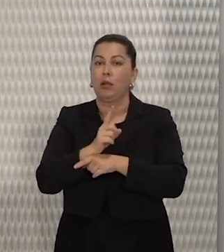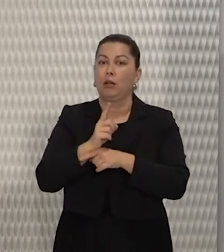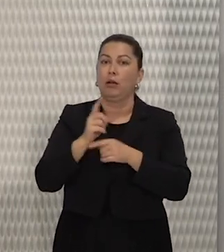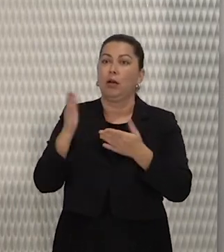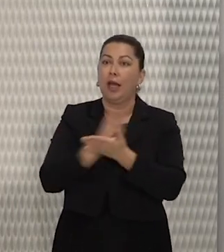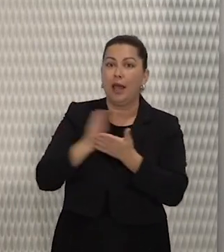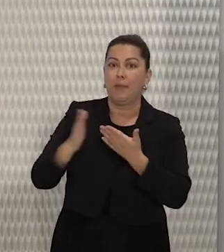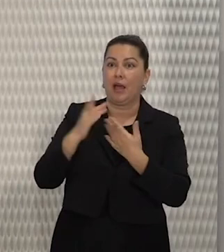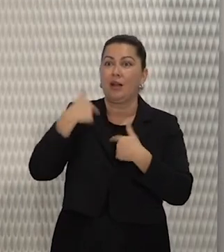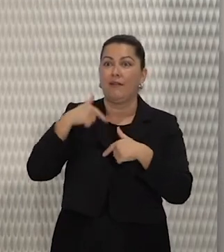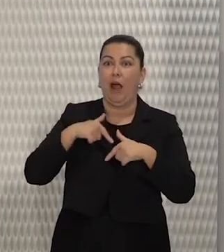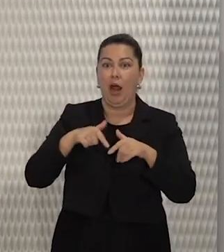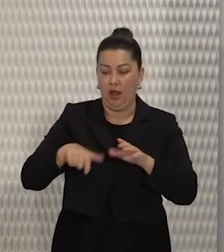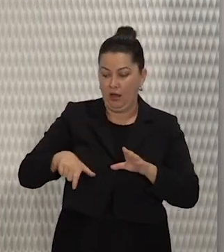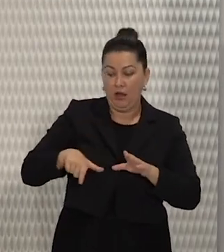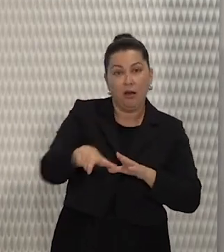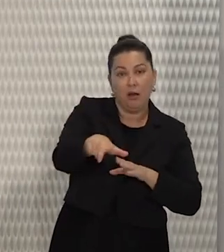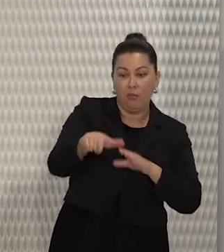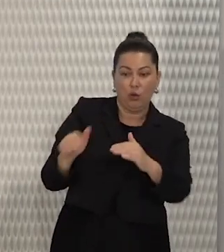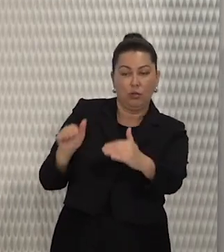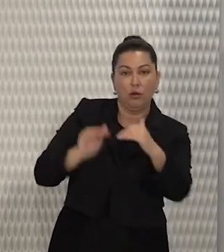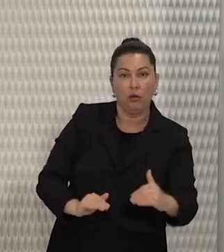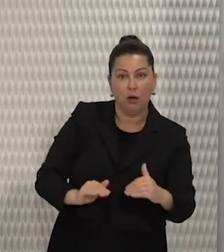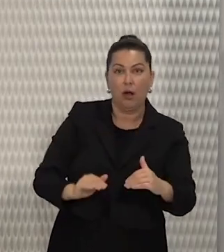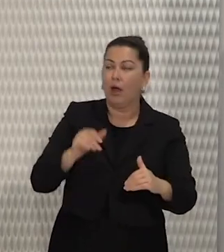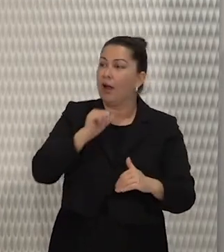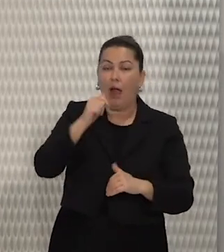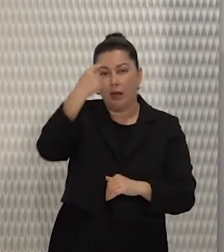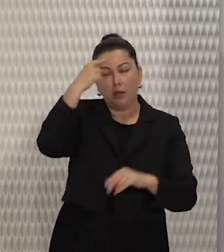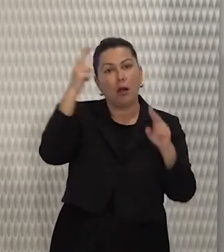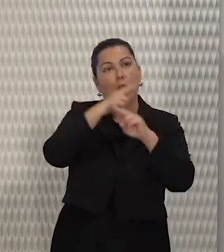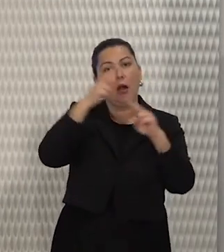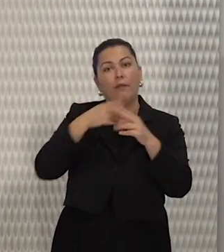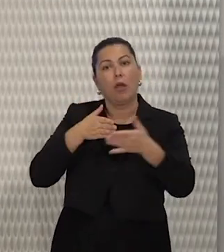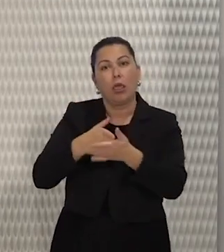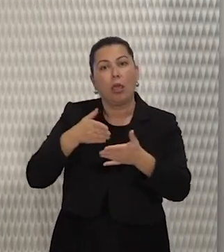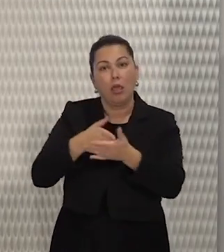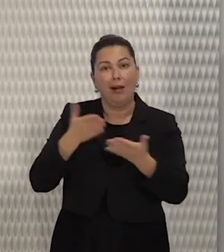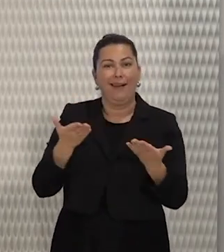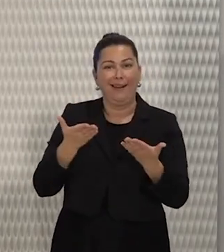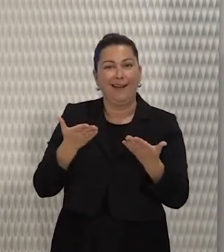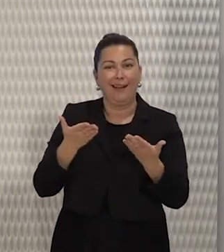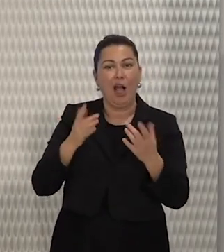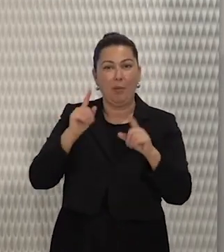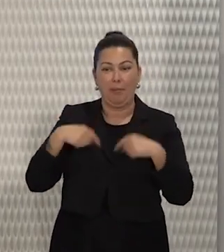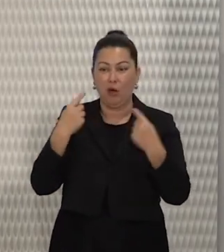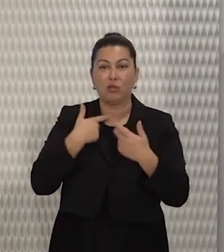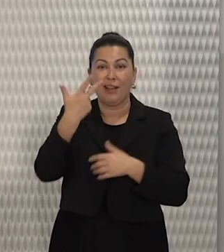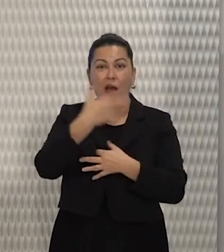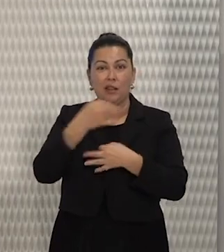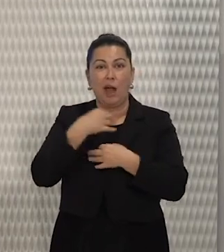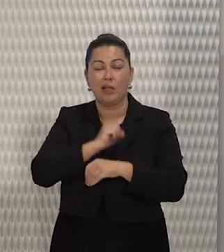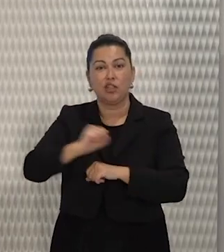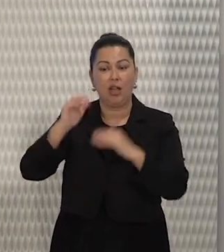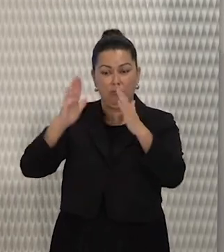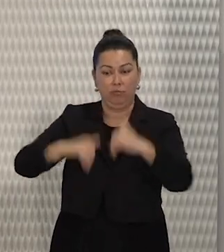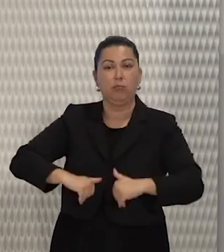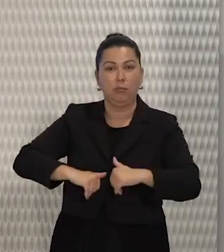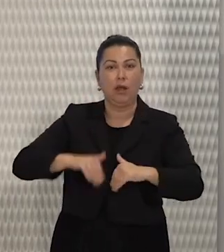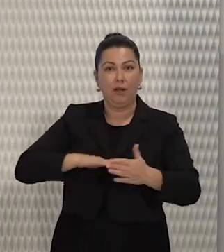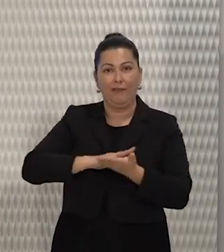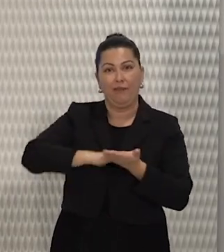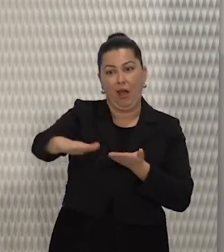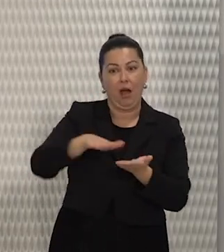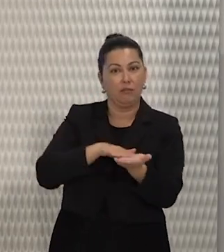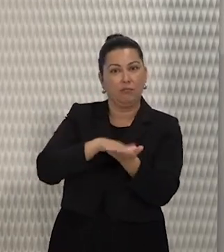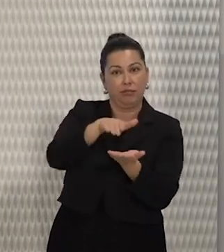Da hat halt noch keiner dran gedacht, dass die im Weg sind. Die waren aber bei uns dann halt innerhalb von, ich glaube, 3 Tagen weg, als uns aufgefallen ist,